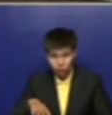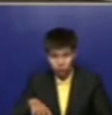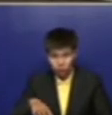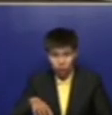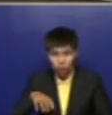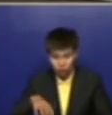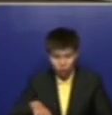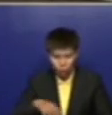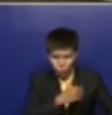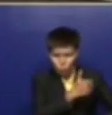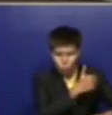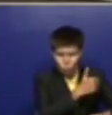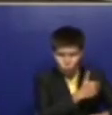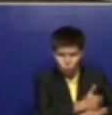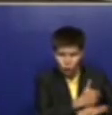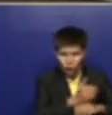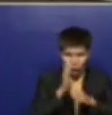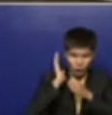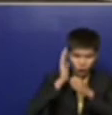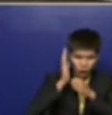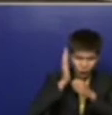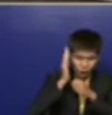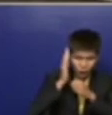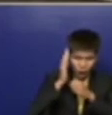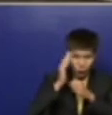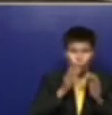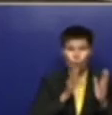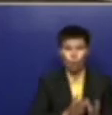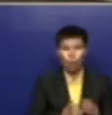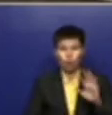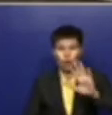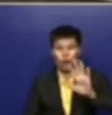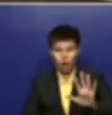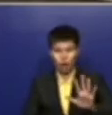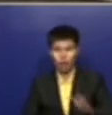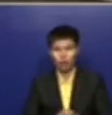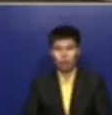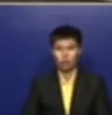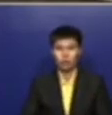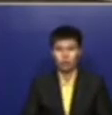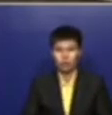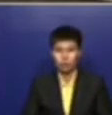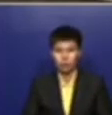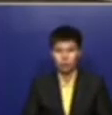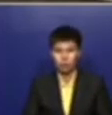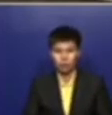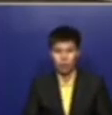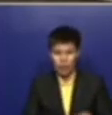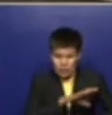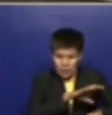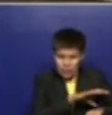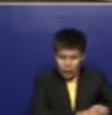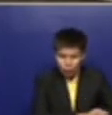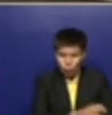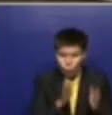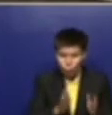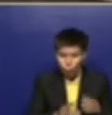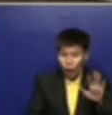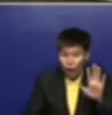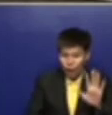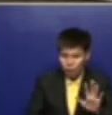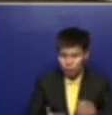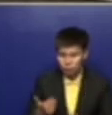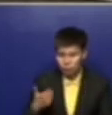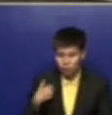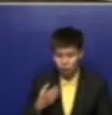ำ5คนระบุชัดท่านประธานครับมีการตอบรายงานเป็นวิทยุสั่งการม